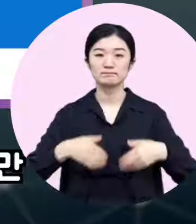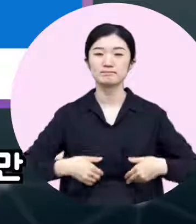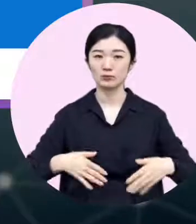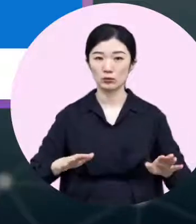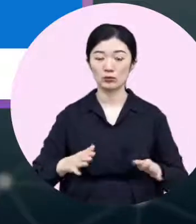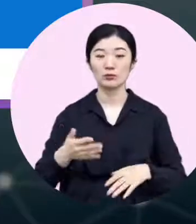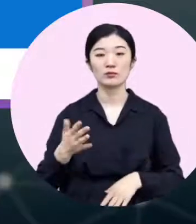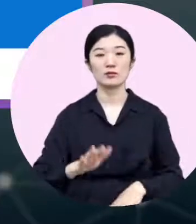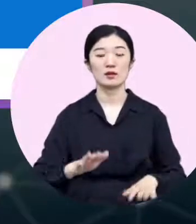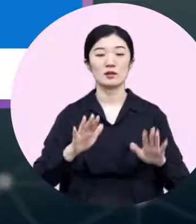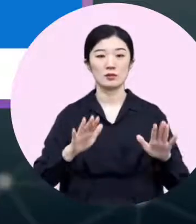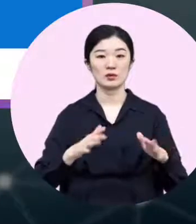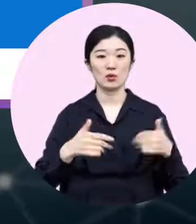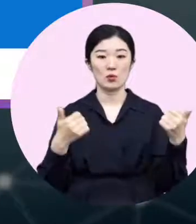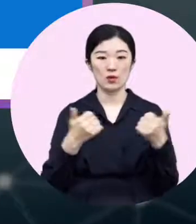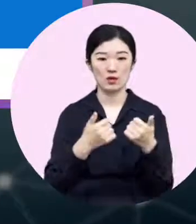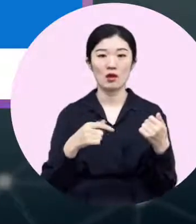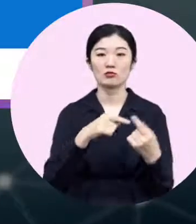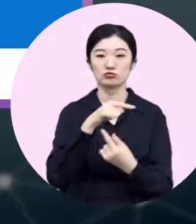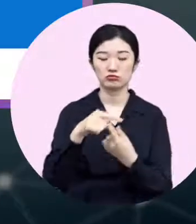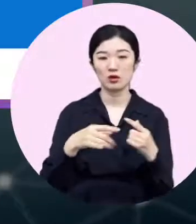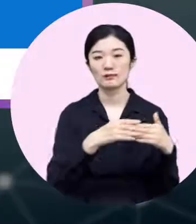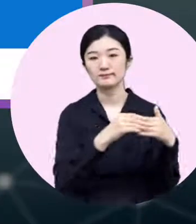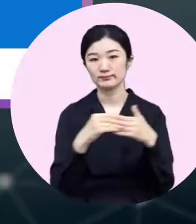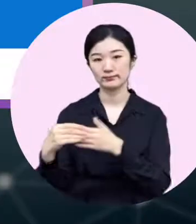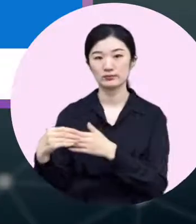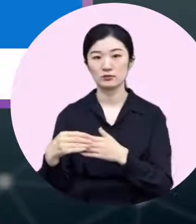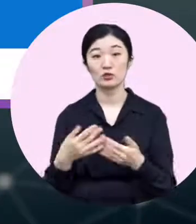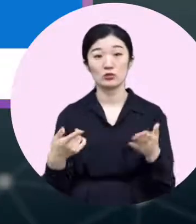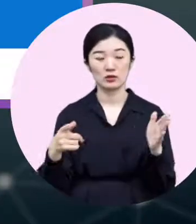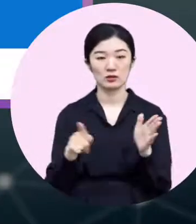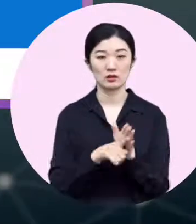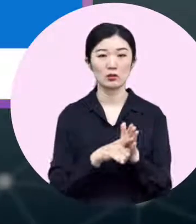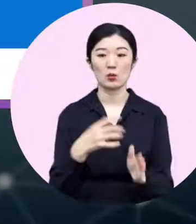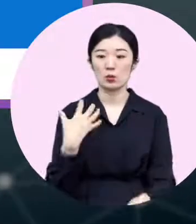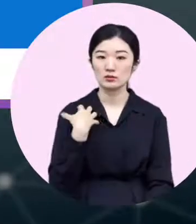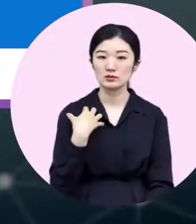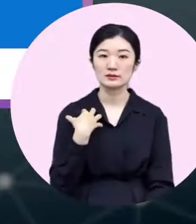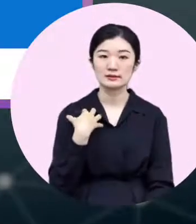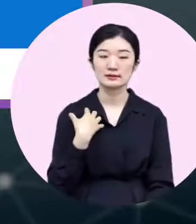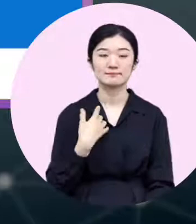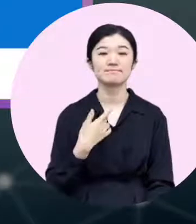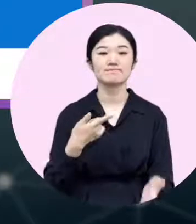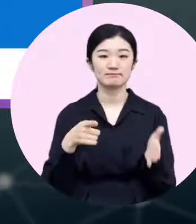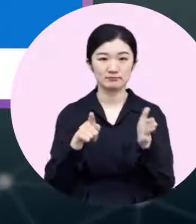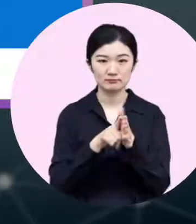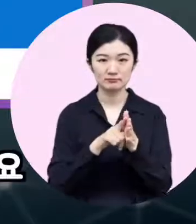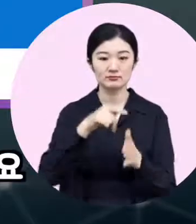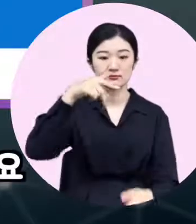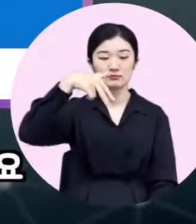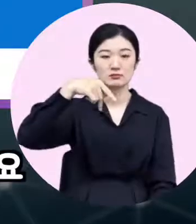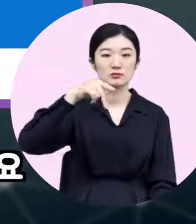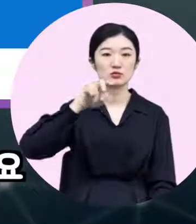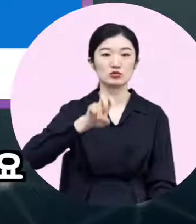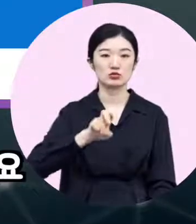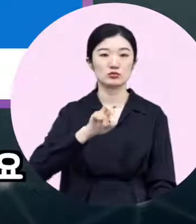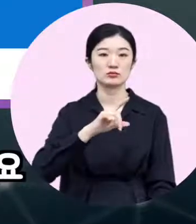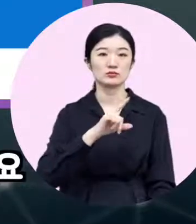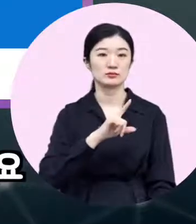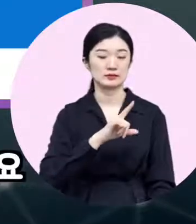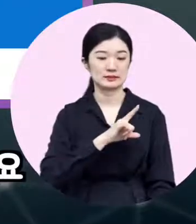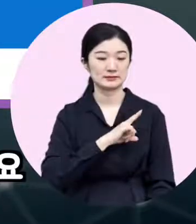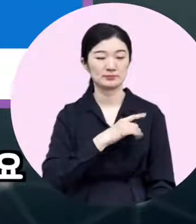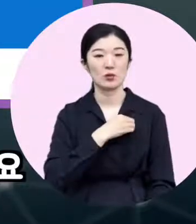있었지만 이제는 회의를 주관을 하시려면 호스트 역할을 해보시려면 줌 계정이 있으셔야 되거든요. 그래서